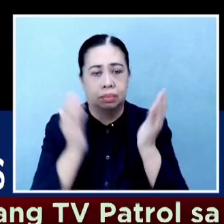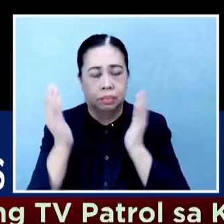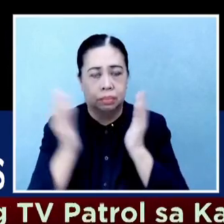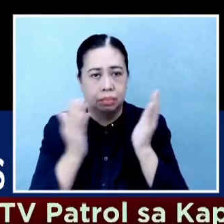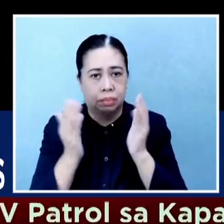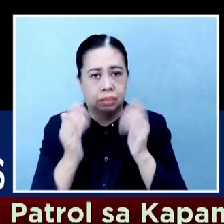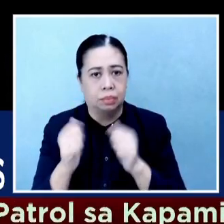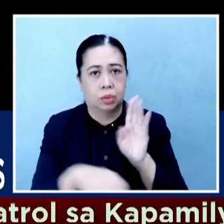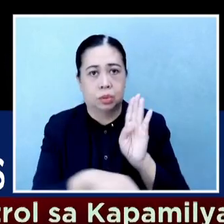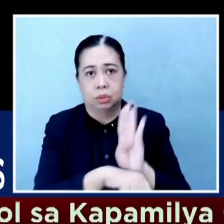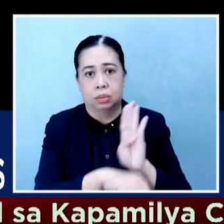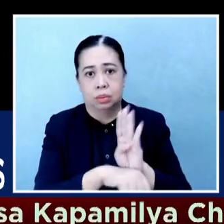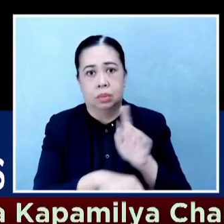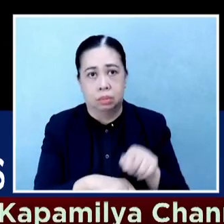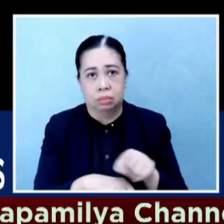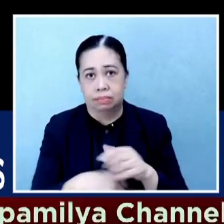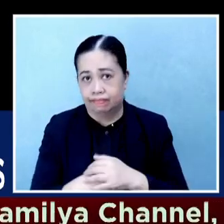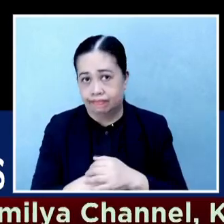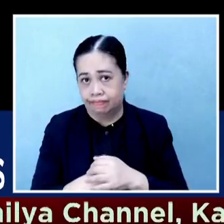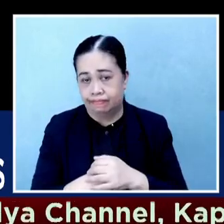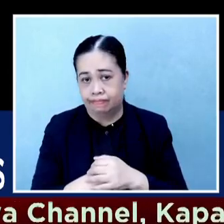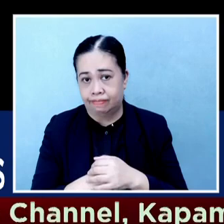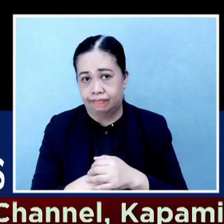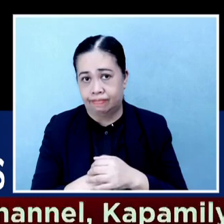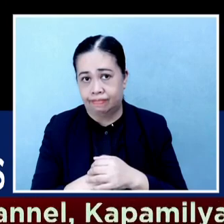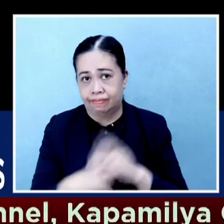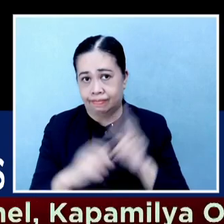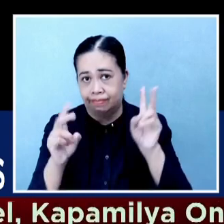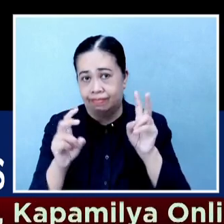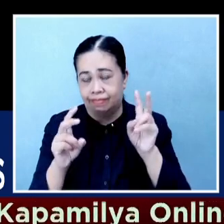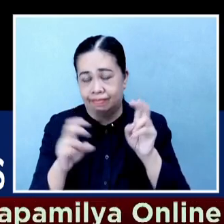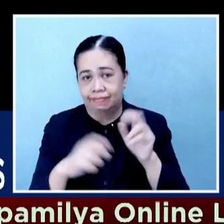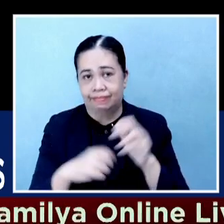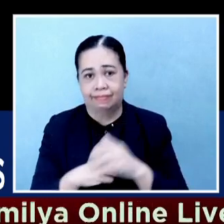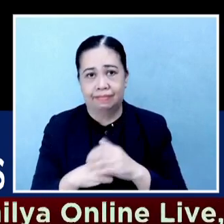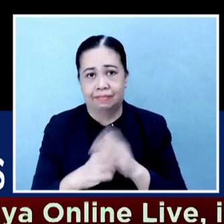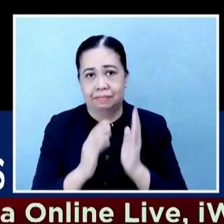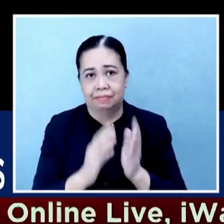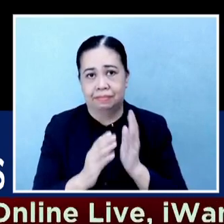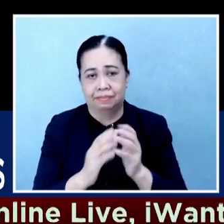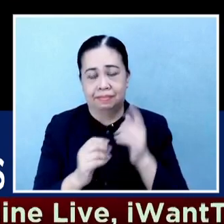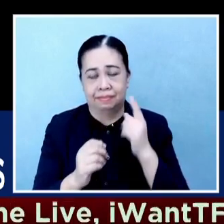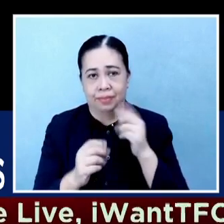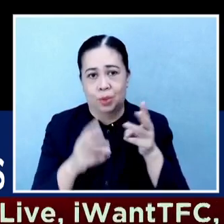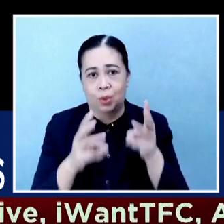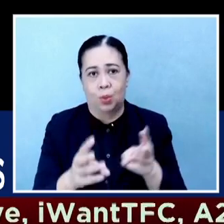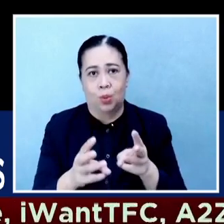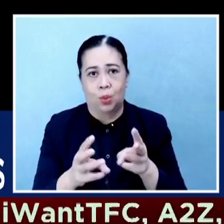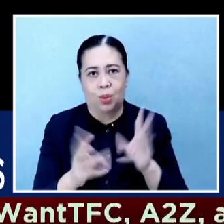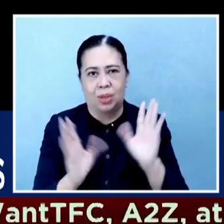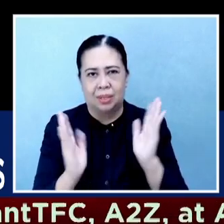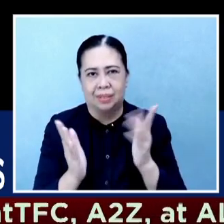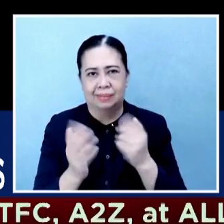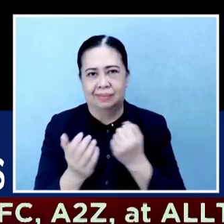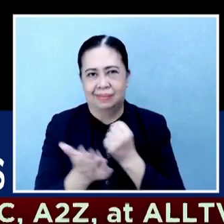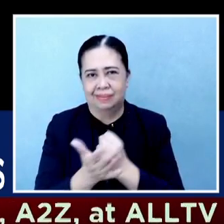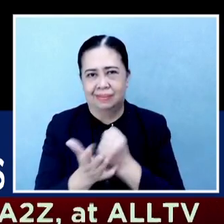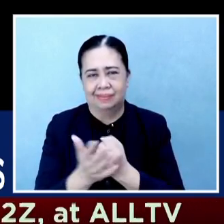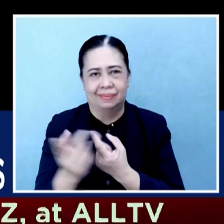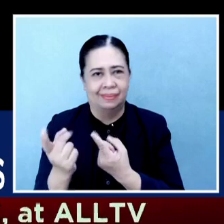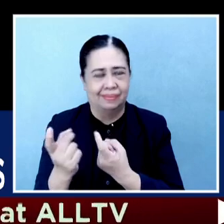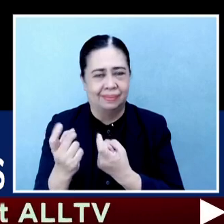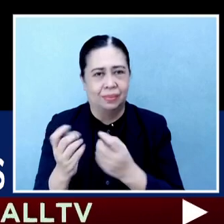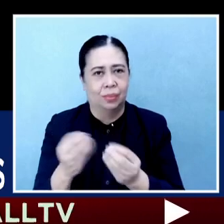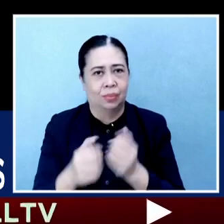mga establishmento ang Lingam Massage o yung parampo ng prostitusyon na nagkakahalaga na